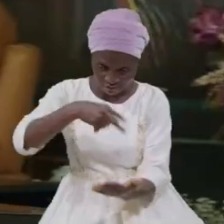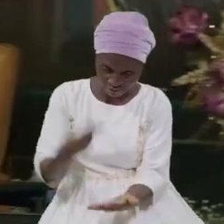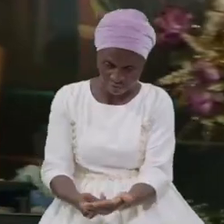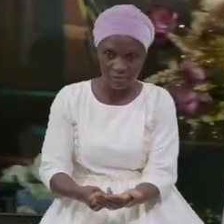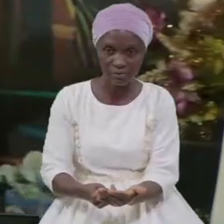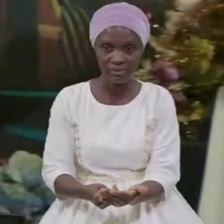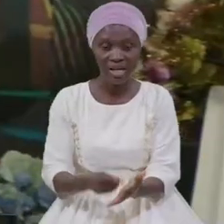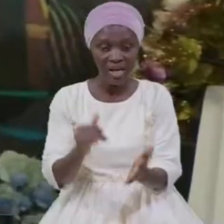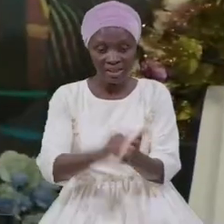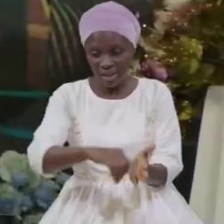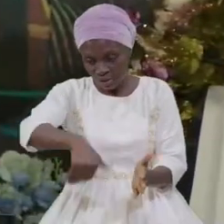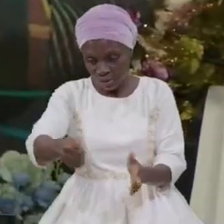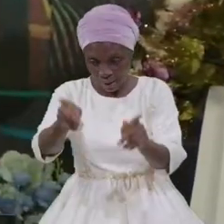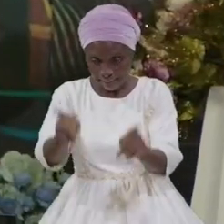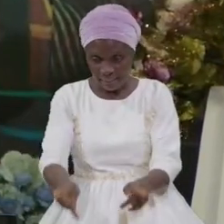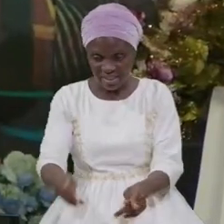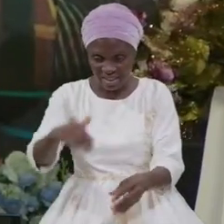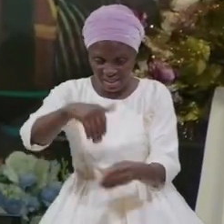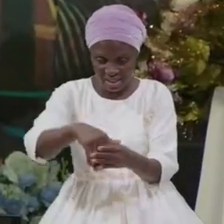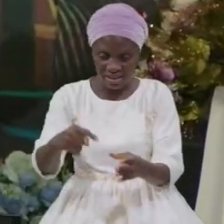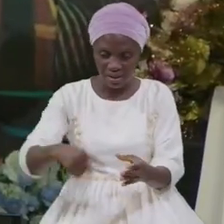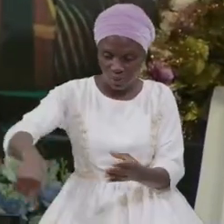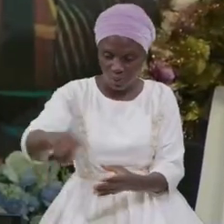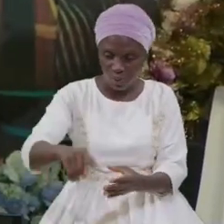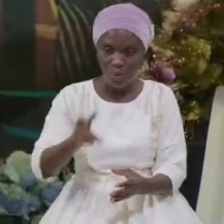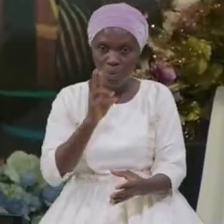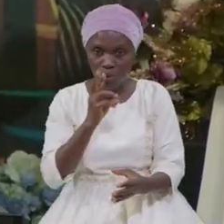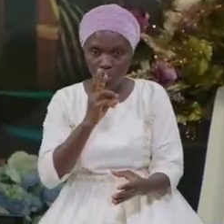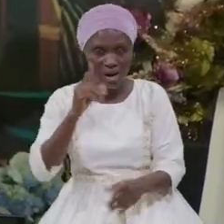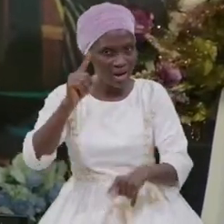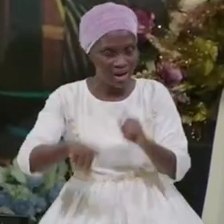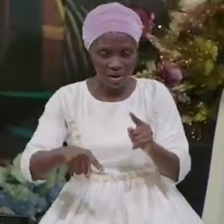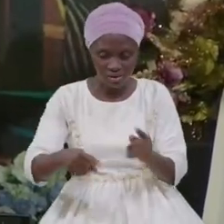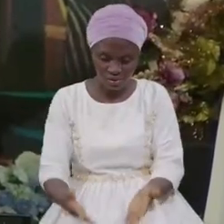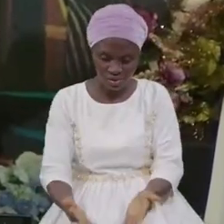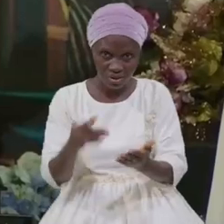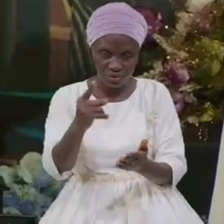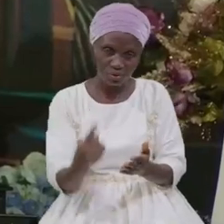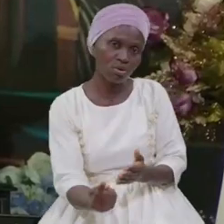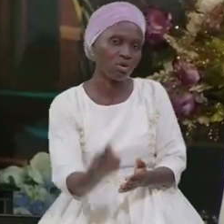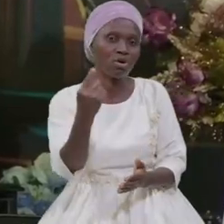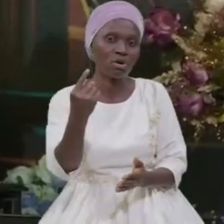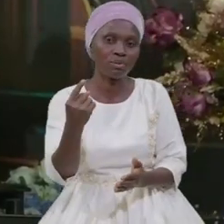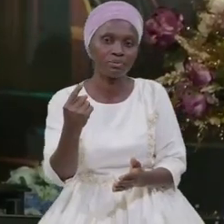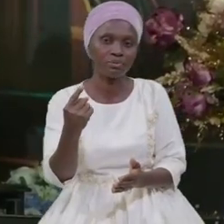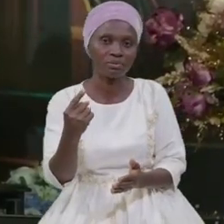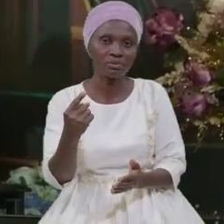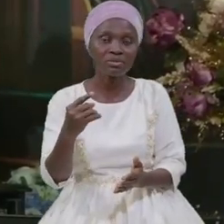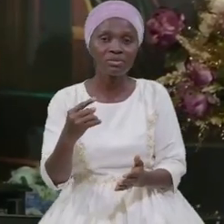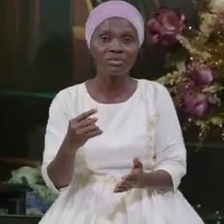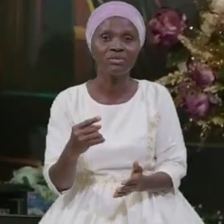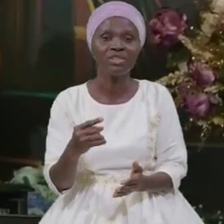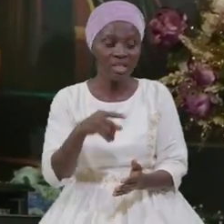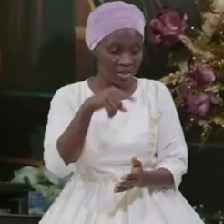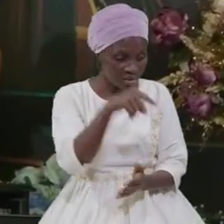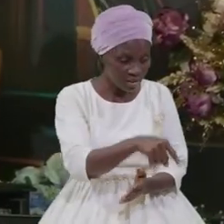dans le puits ne peut pas t'élever. Lui aussi, il est dedans. Il faut quelqu'un en haut.